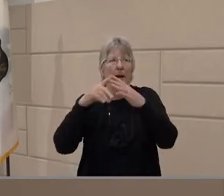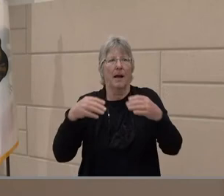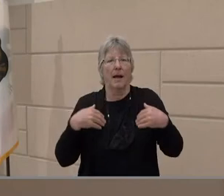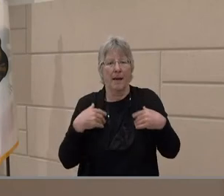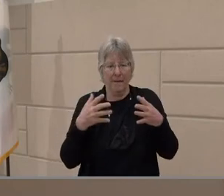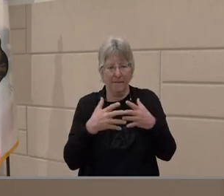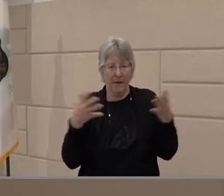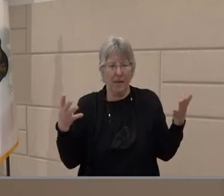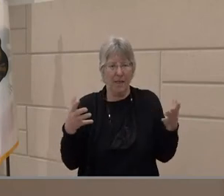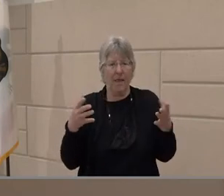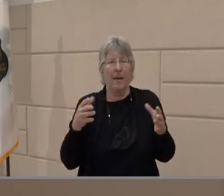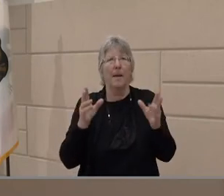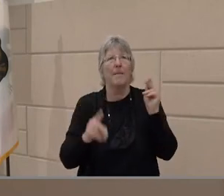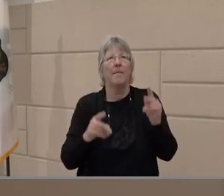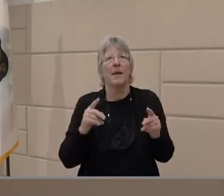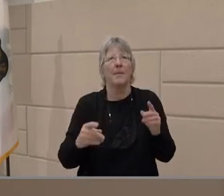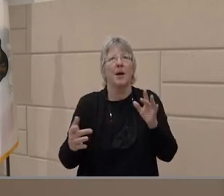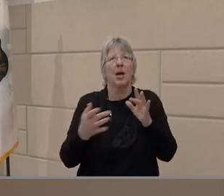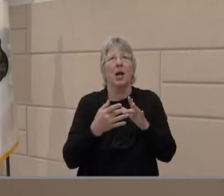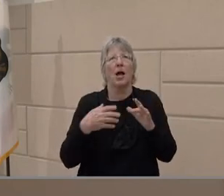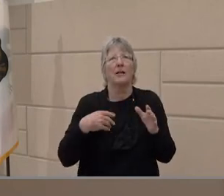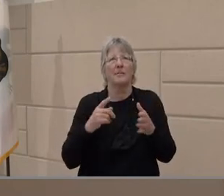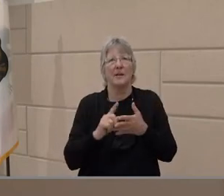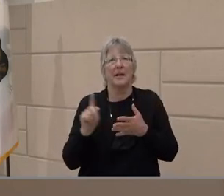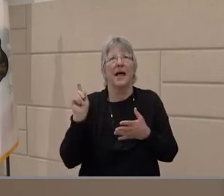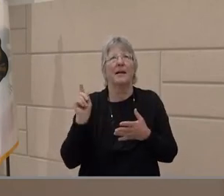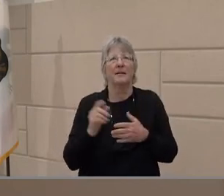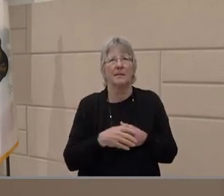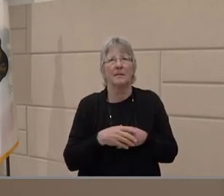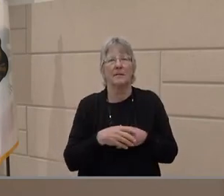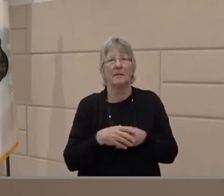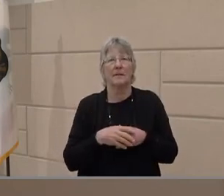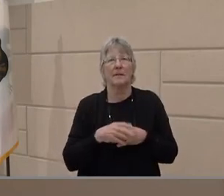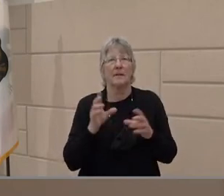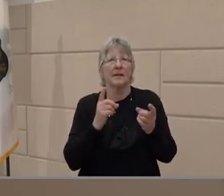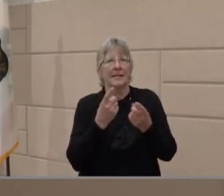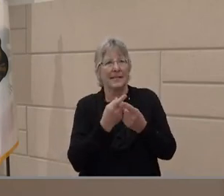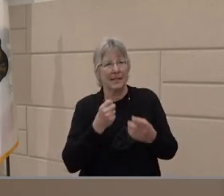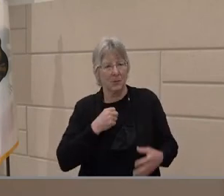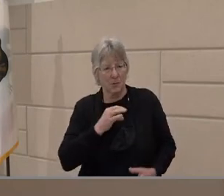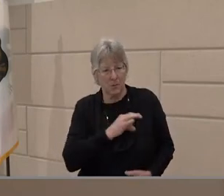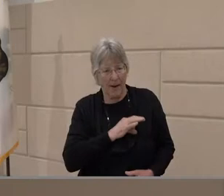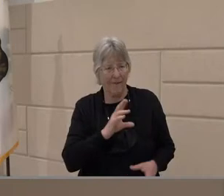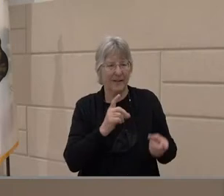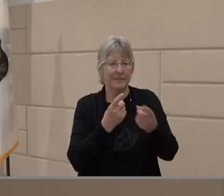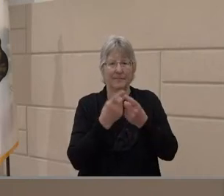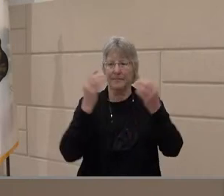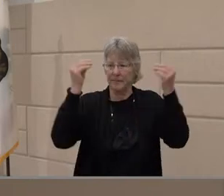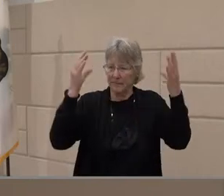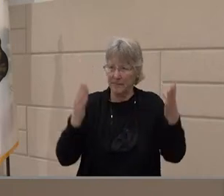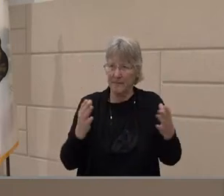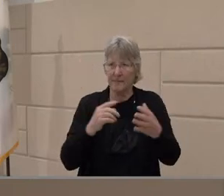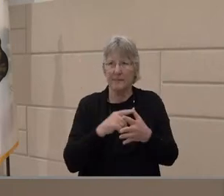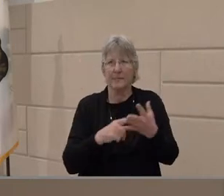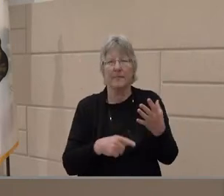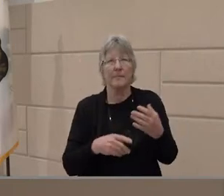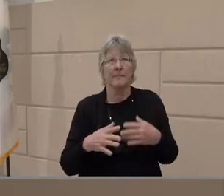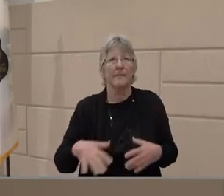นตีสคือมีนมนุษย์มนุษย์เจริญเตะโต้งตะการโลกบกเล็กสลาเรียนครูบัง